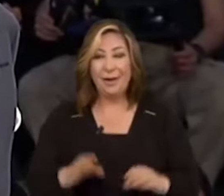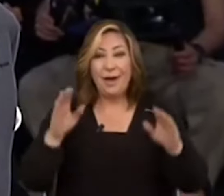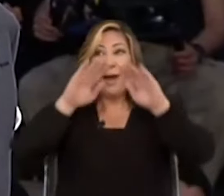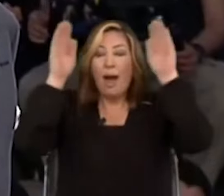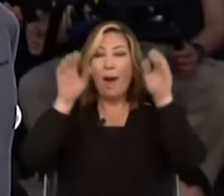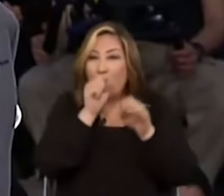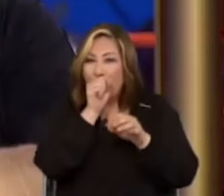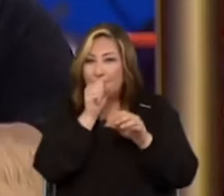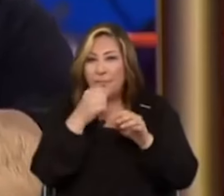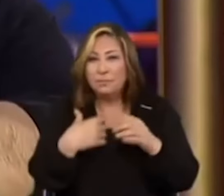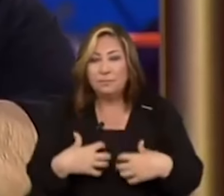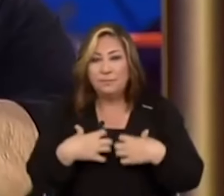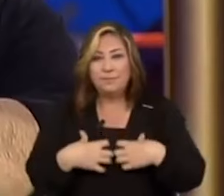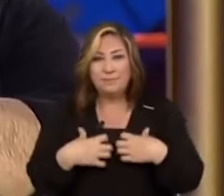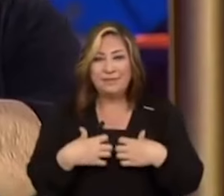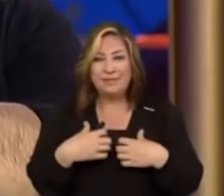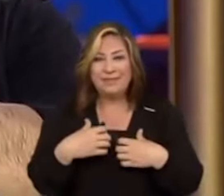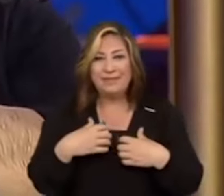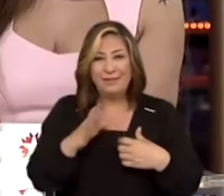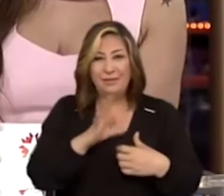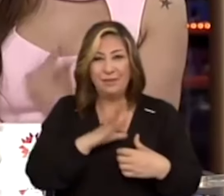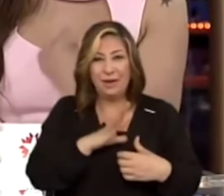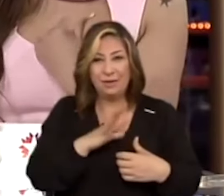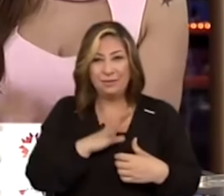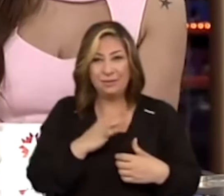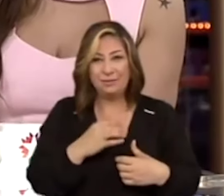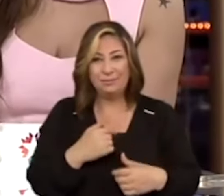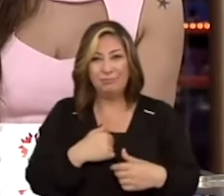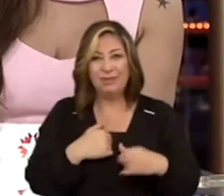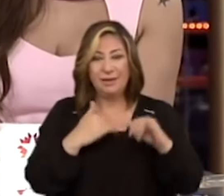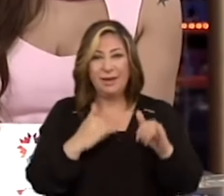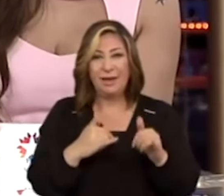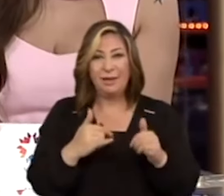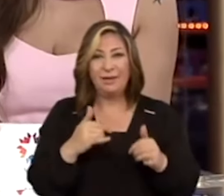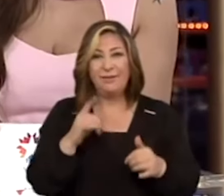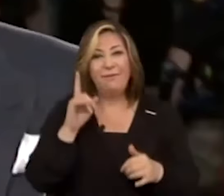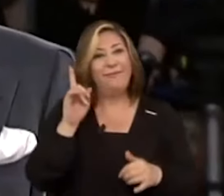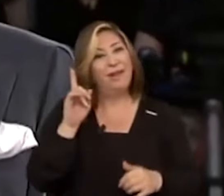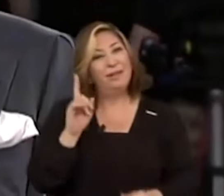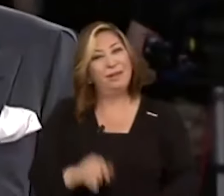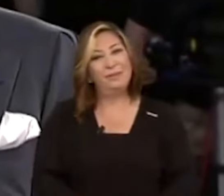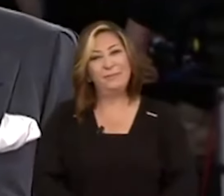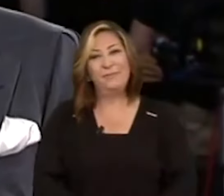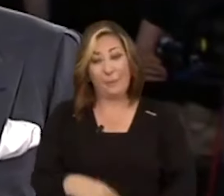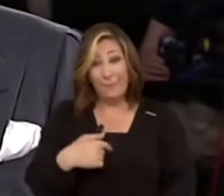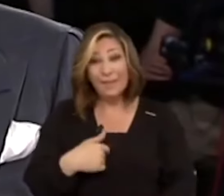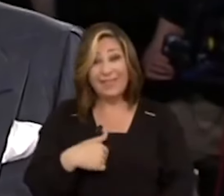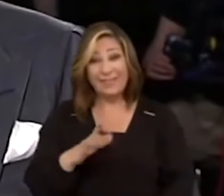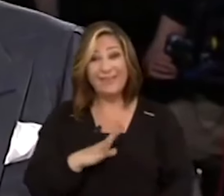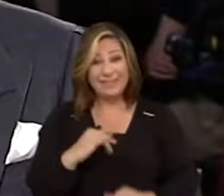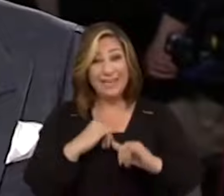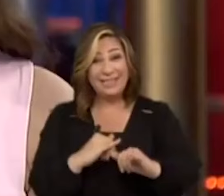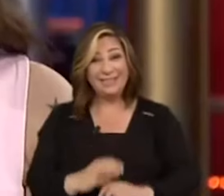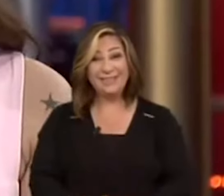alan fobisi var bende. Klostrofobi mi derler? Bende de var o. Klostrofobi. Evet. Ay vallahi. Bende de var.